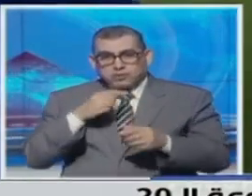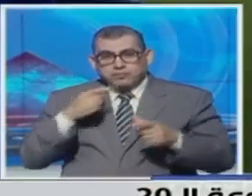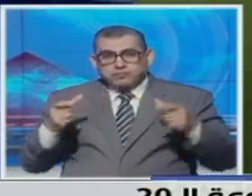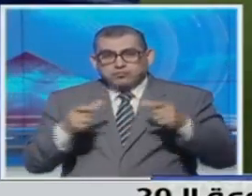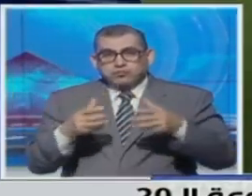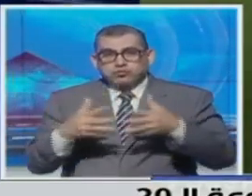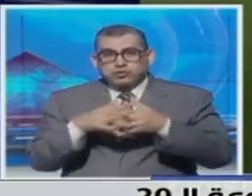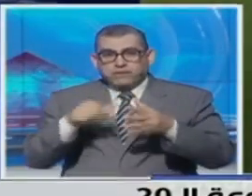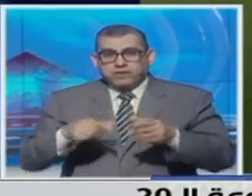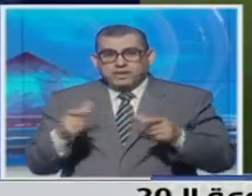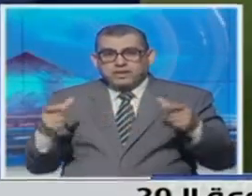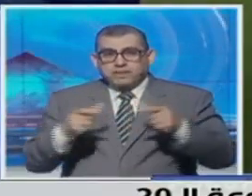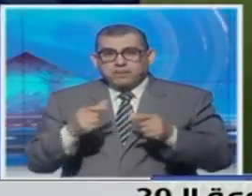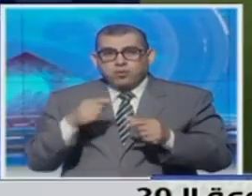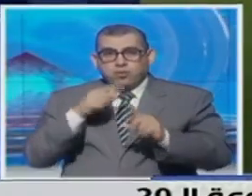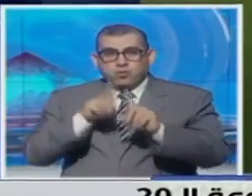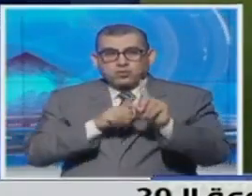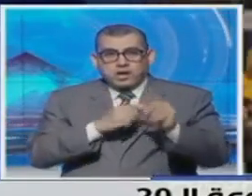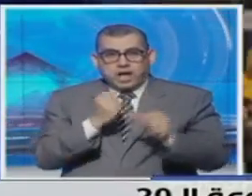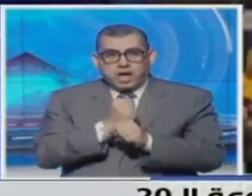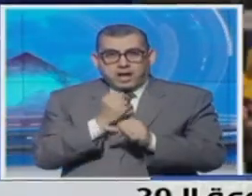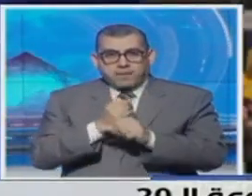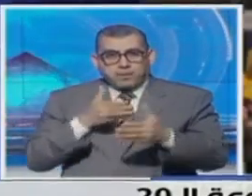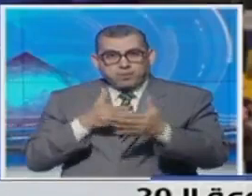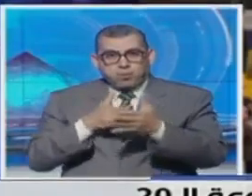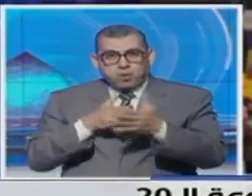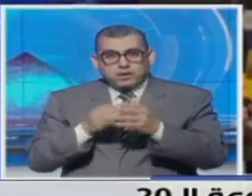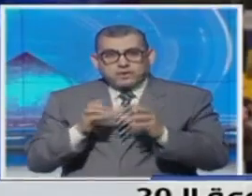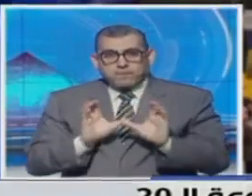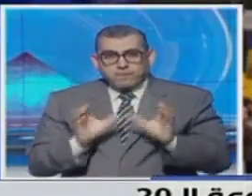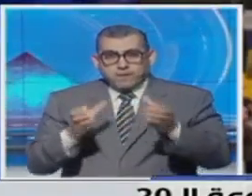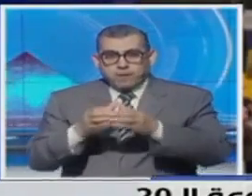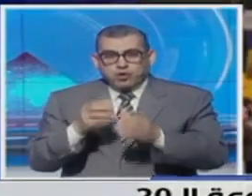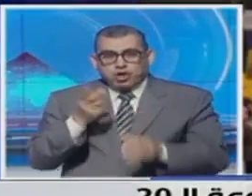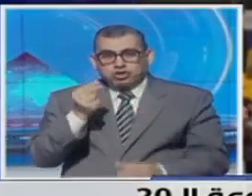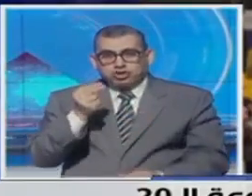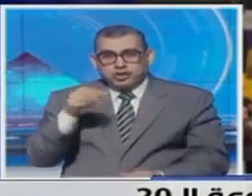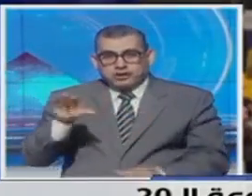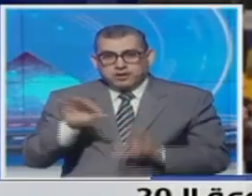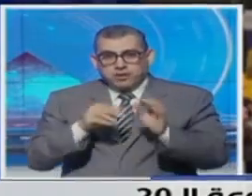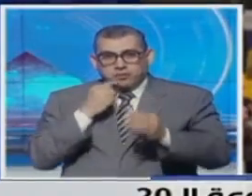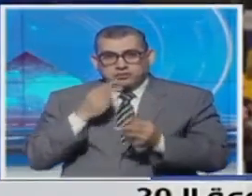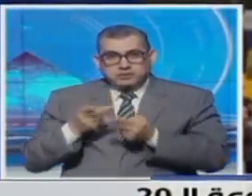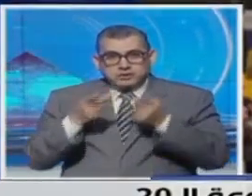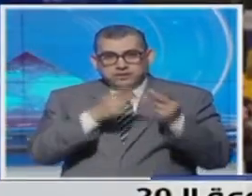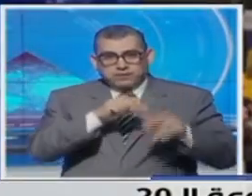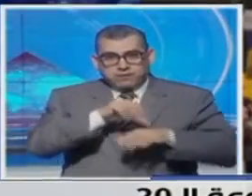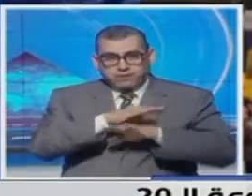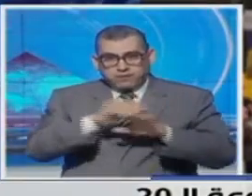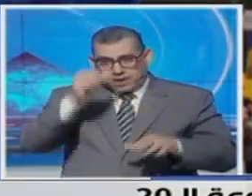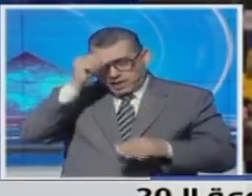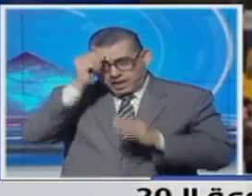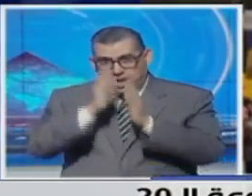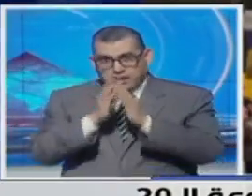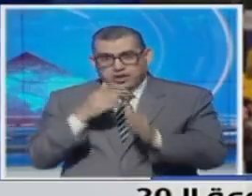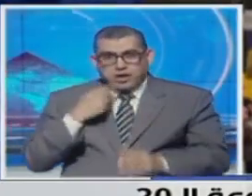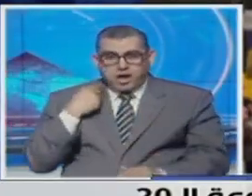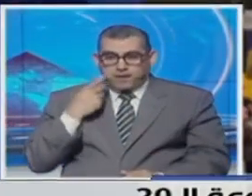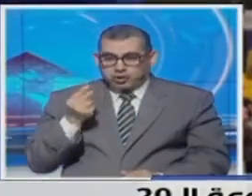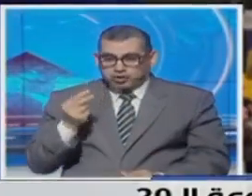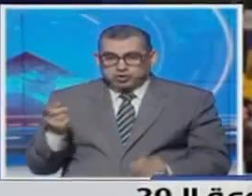أثناء مشاركته في اجتماع وزراء العمل والتوظيف لمجموعة 20 الذي تستضيفه الهند